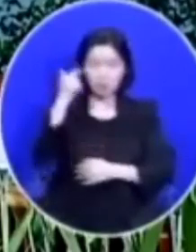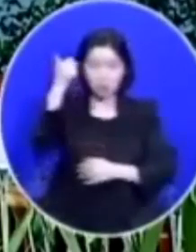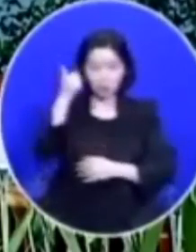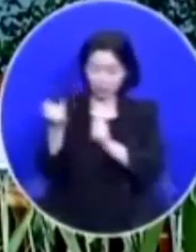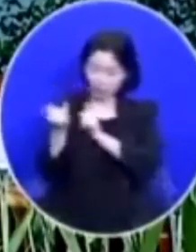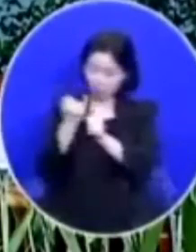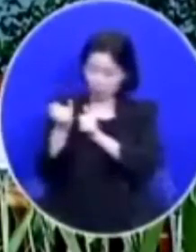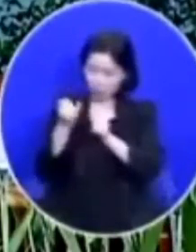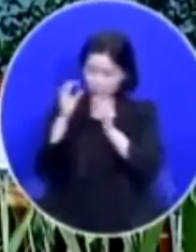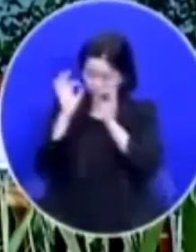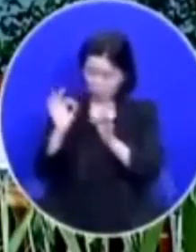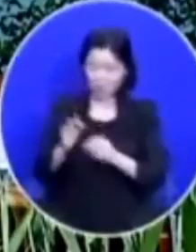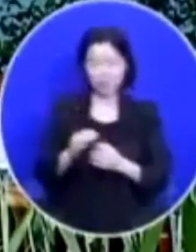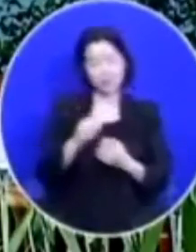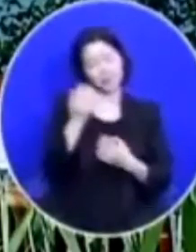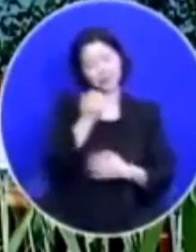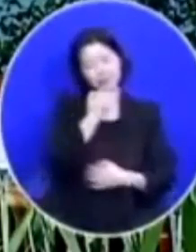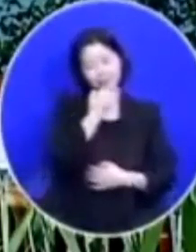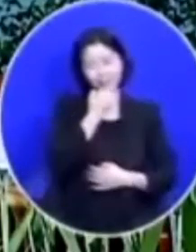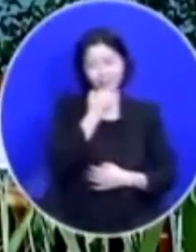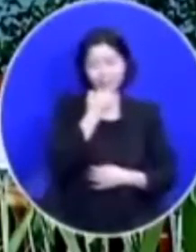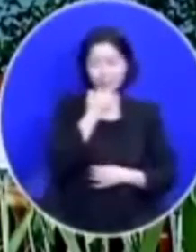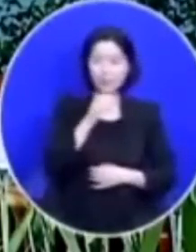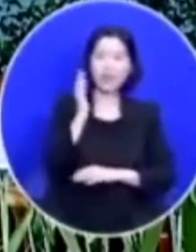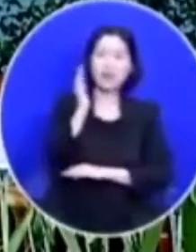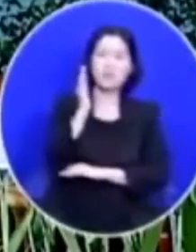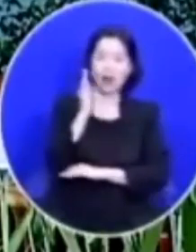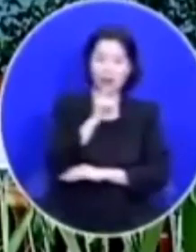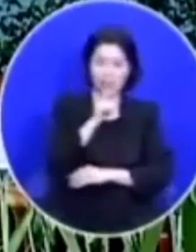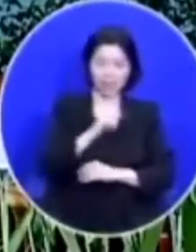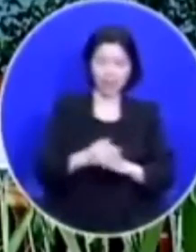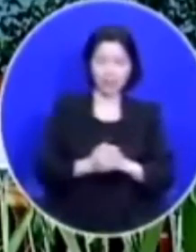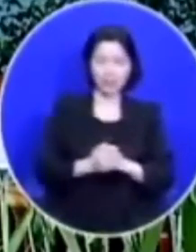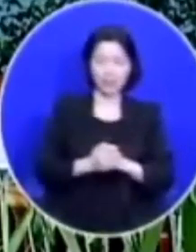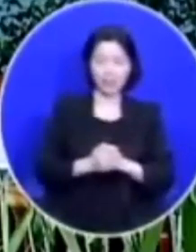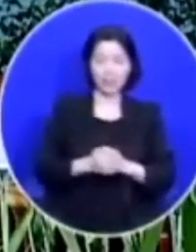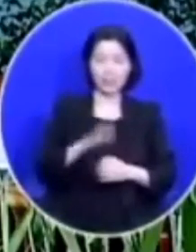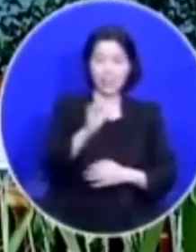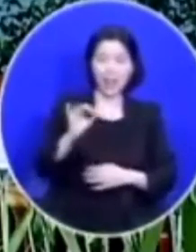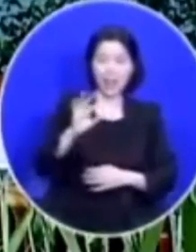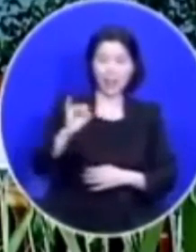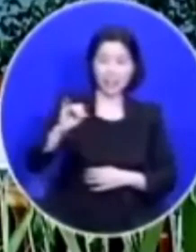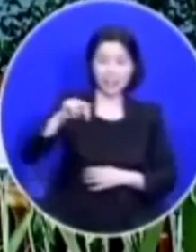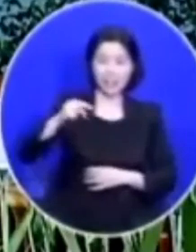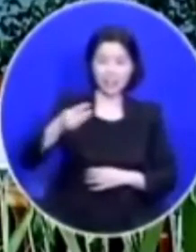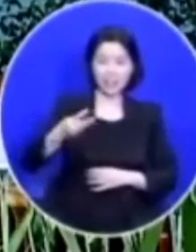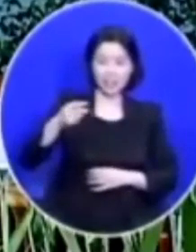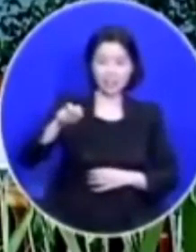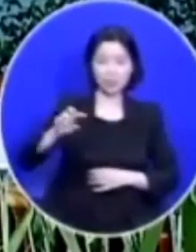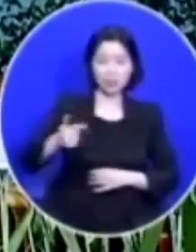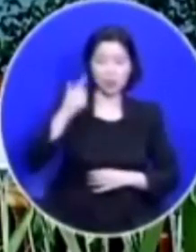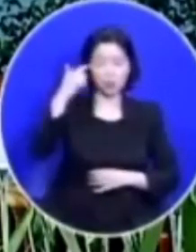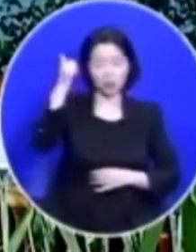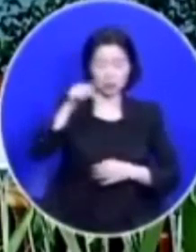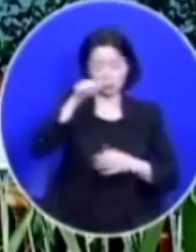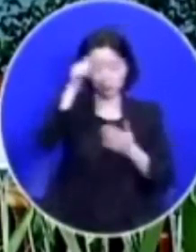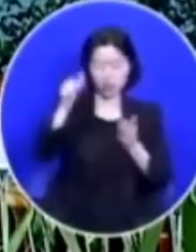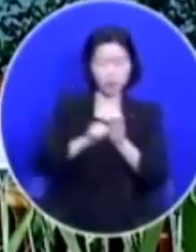히미하게 웃으면서 했던 이야기 이 아이들만 목사님이 평생 잊을 수가 없다 그랬어요